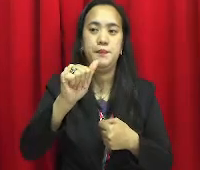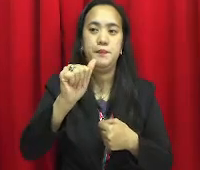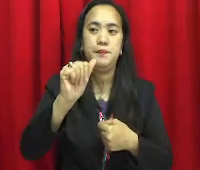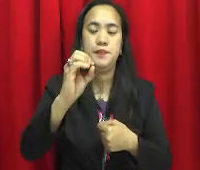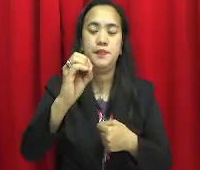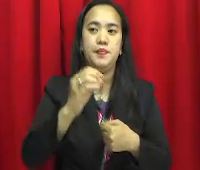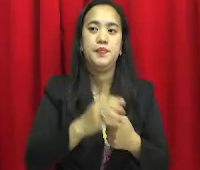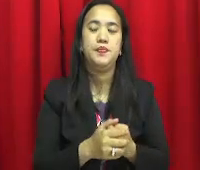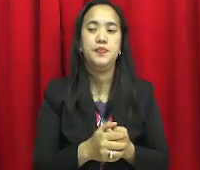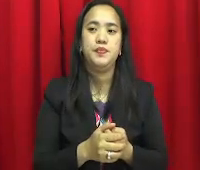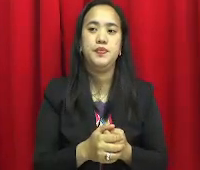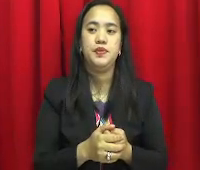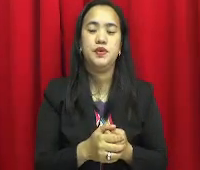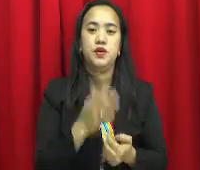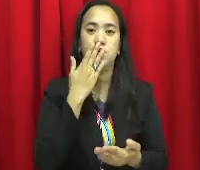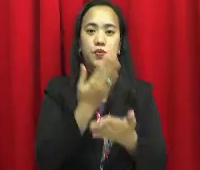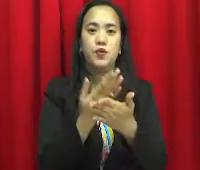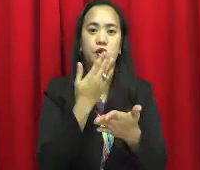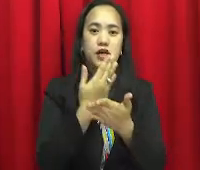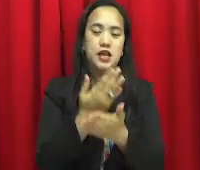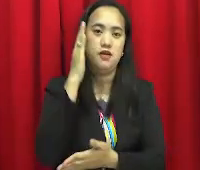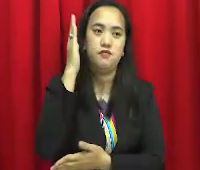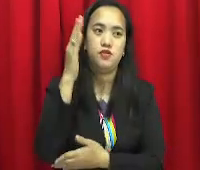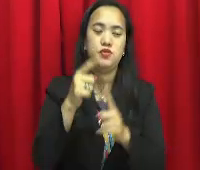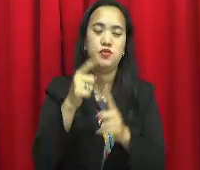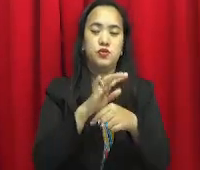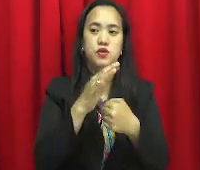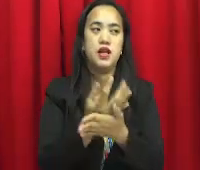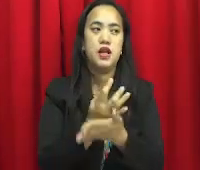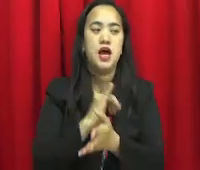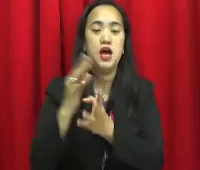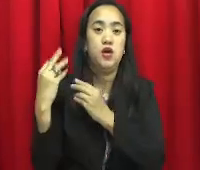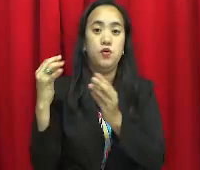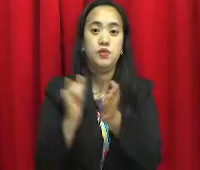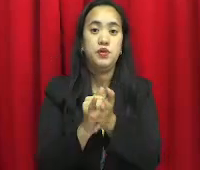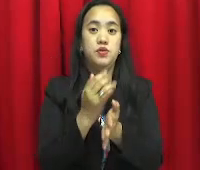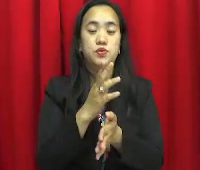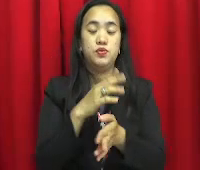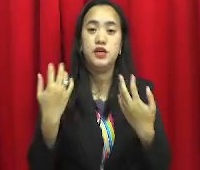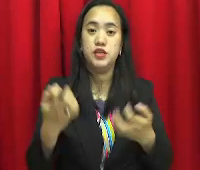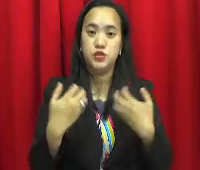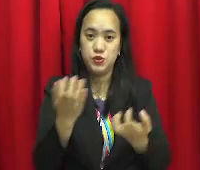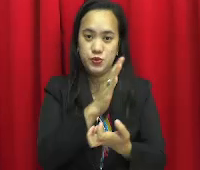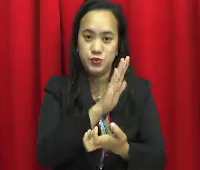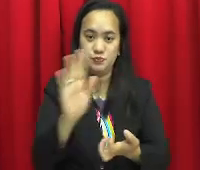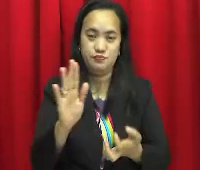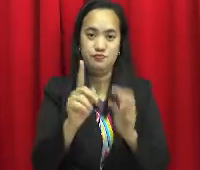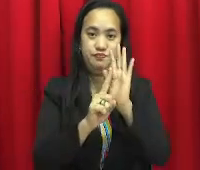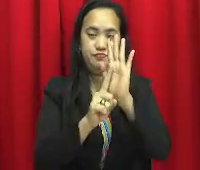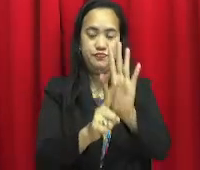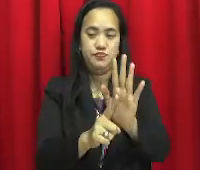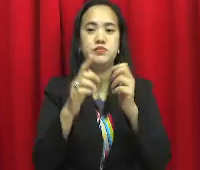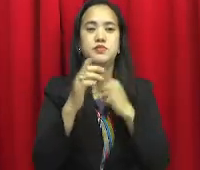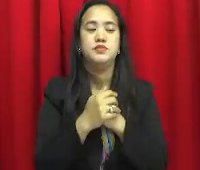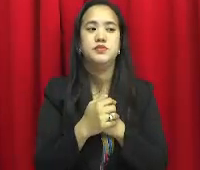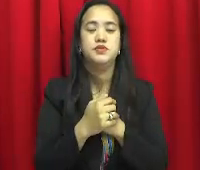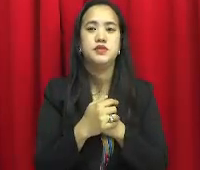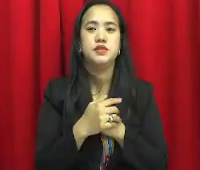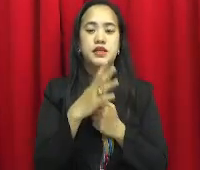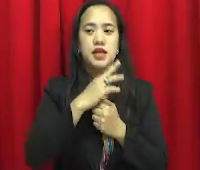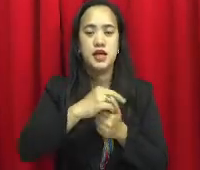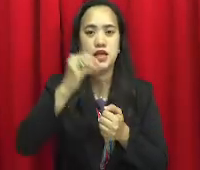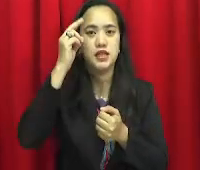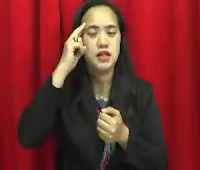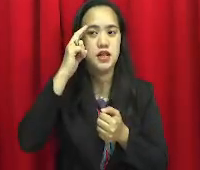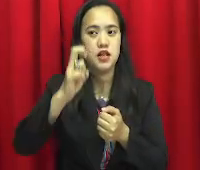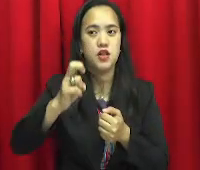Sands Resort. Maayong udto kaninyong tanan and I hope you enjoy the show. Kay Isay, kay Ma'am Rachel. Hello, Ma'am Rachel.